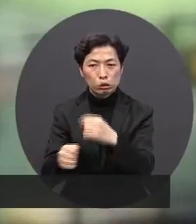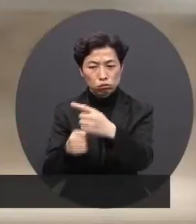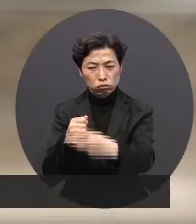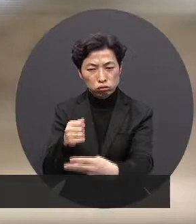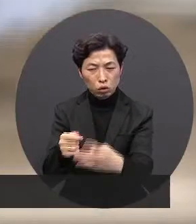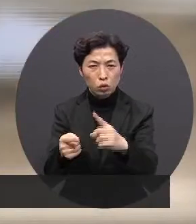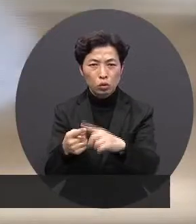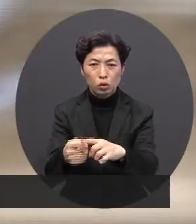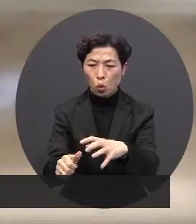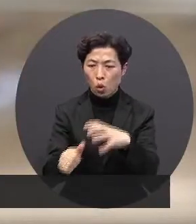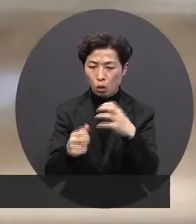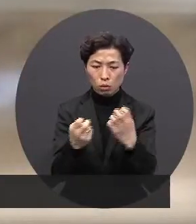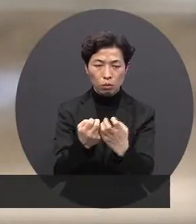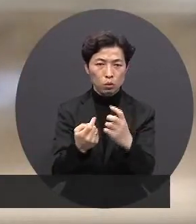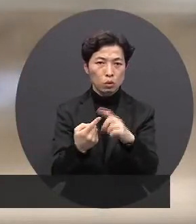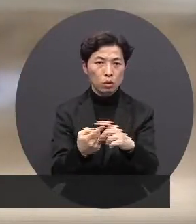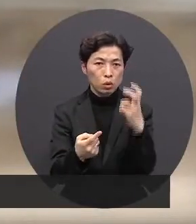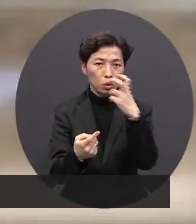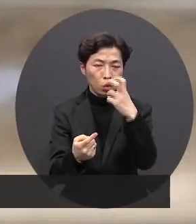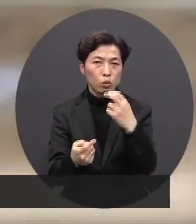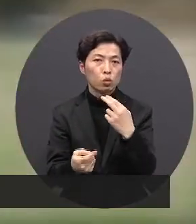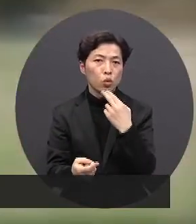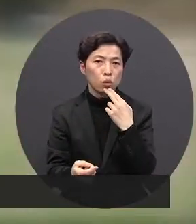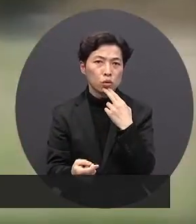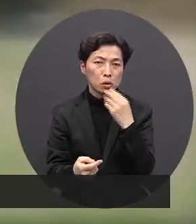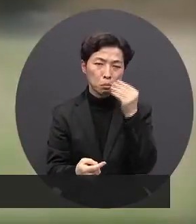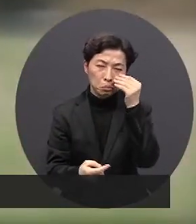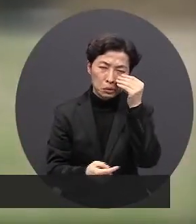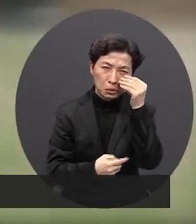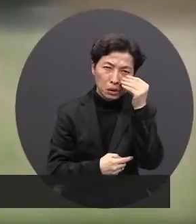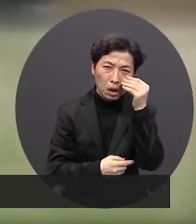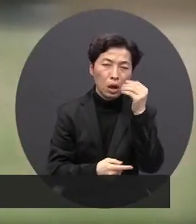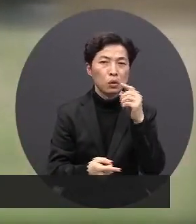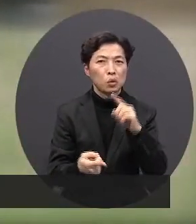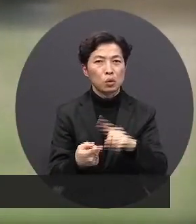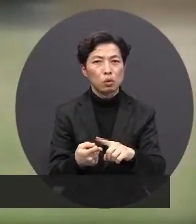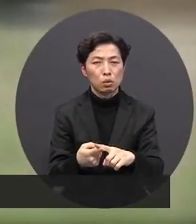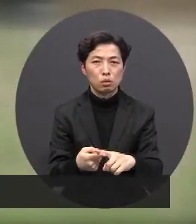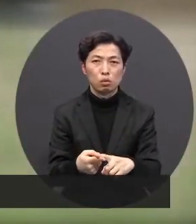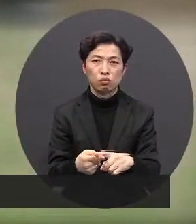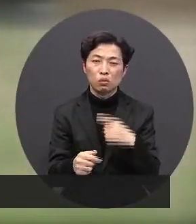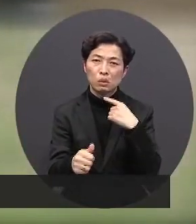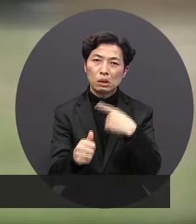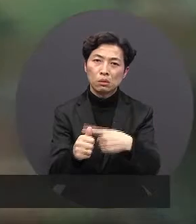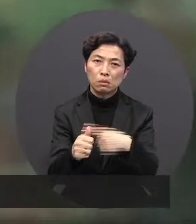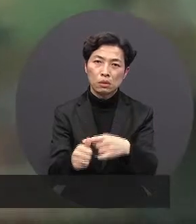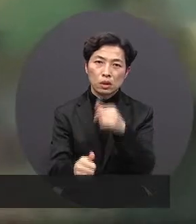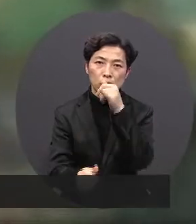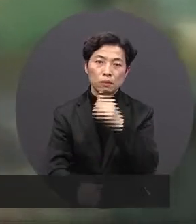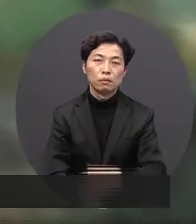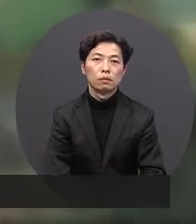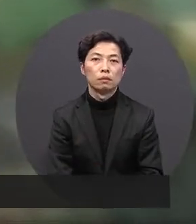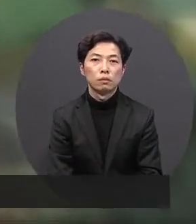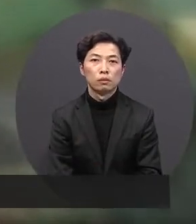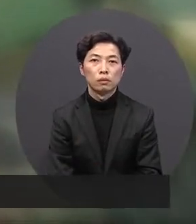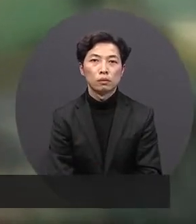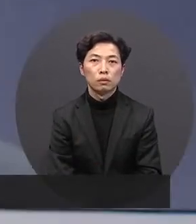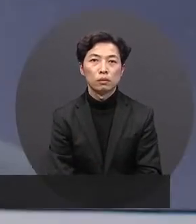아무런 활용 방안 검토도 없이 방치하고 있는 것도 놀랍다고 꼬집었습니다.